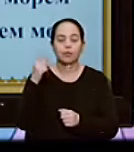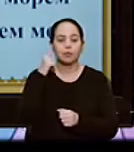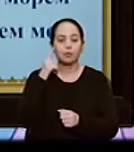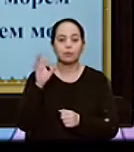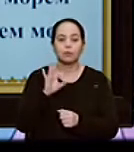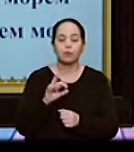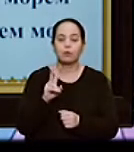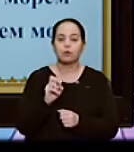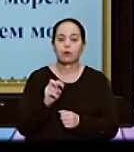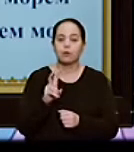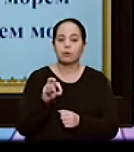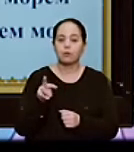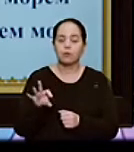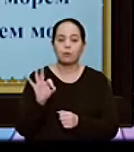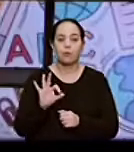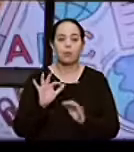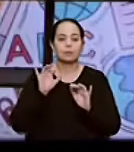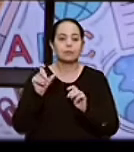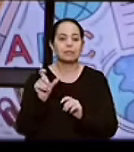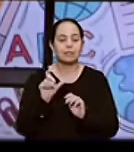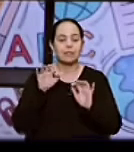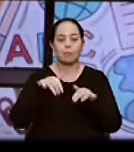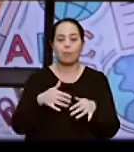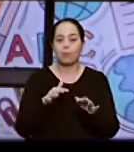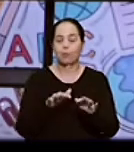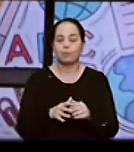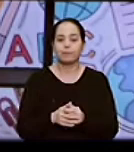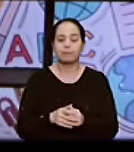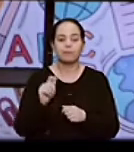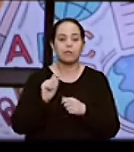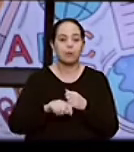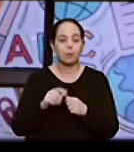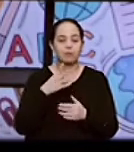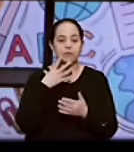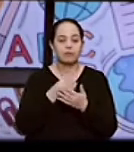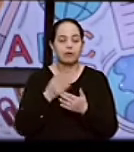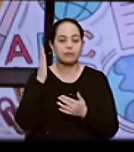каком о синем море. Проверили свои знания?